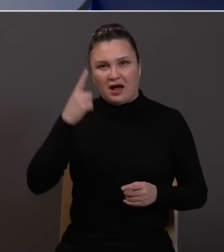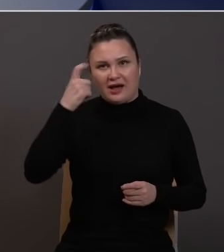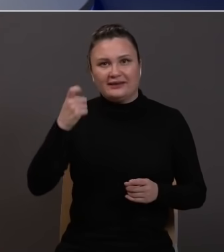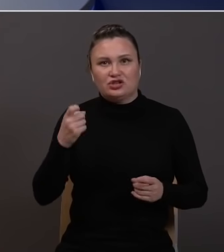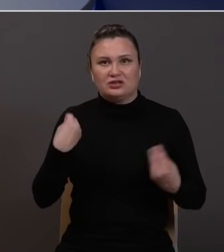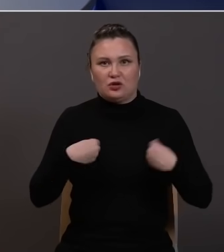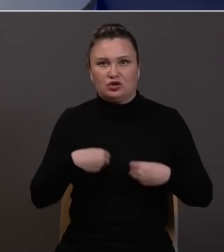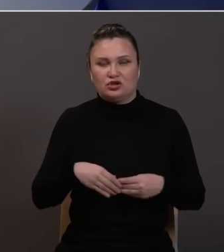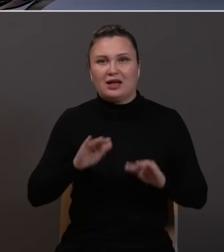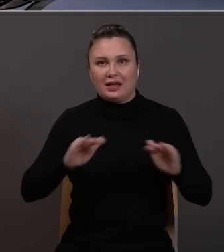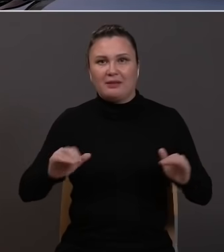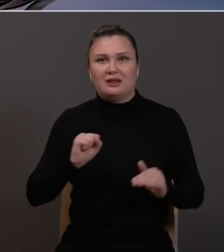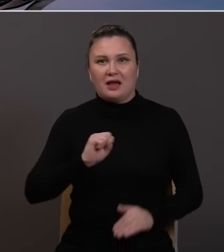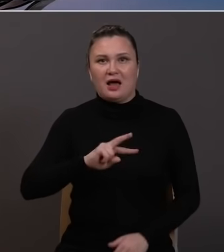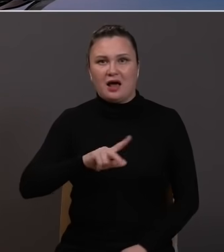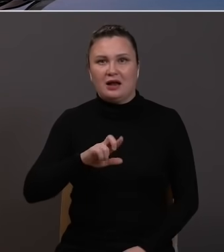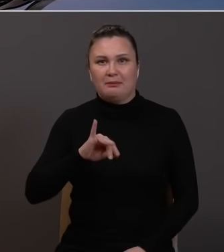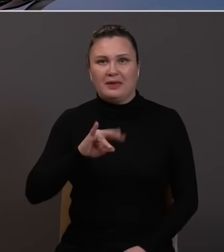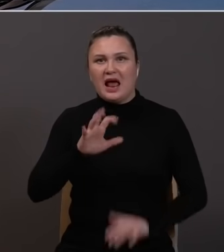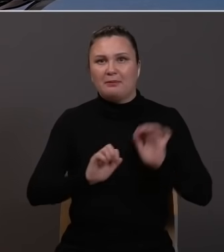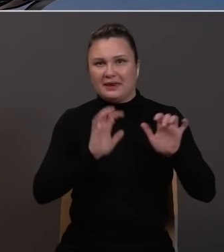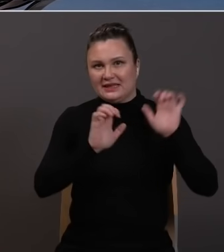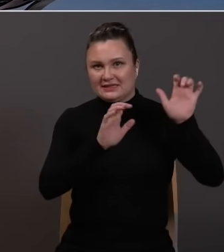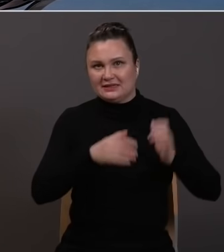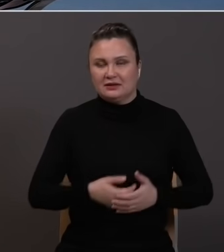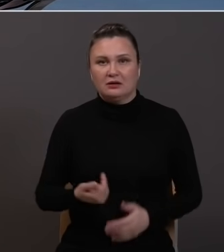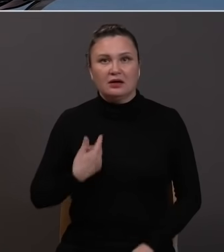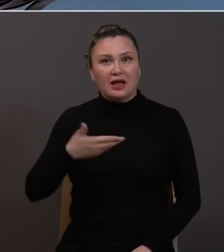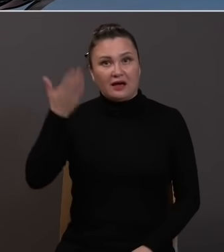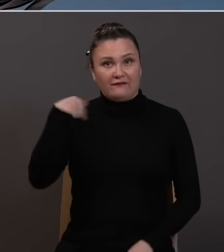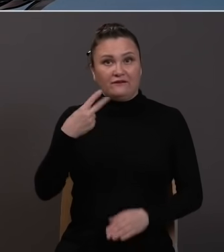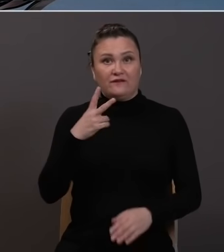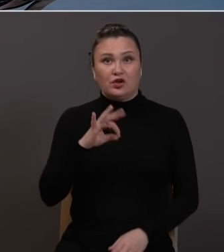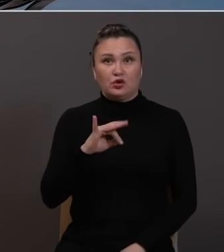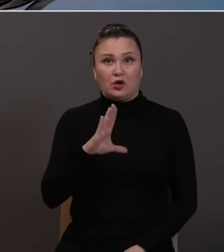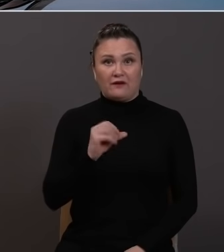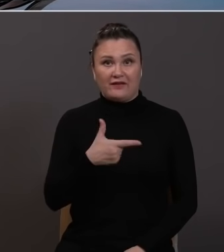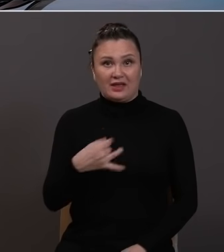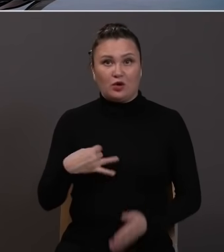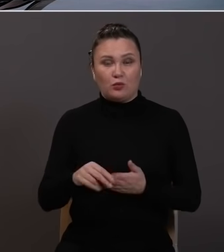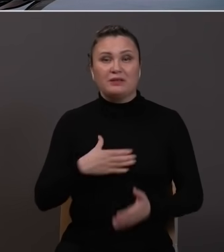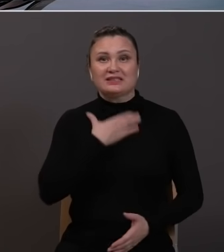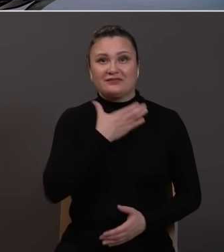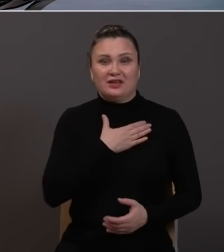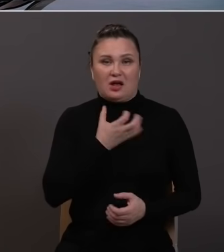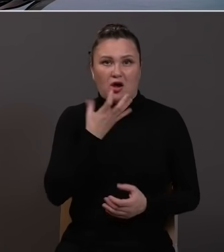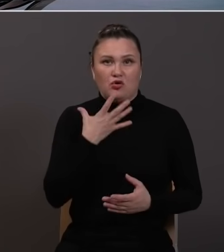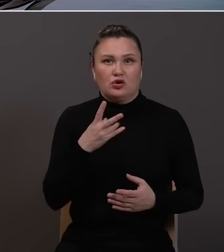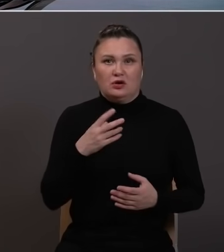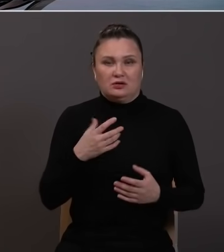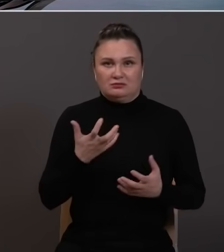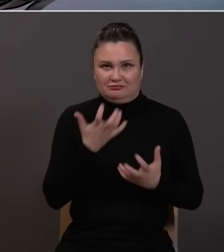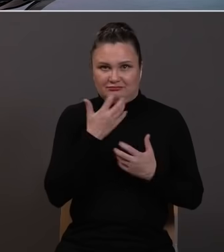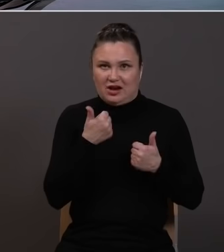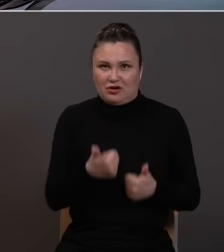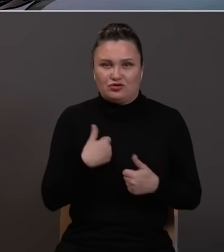я, альпинисты. Как-то я тут купил в Норвегии свитер, очень хороший, арктический такой, он у меня до сих